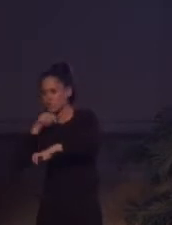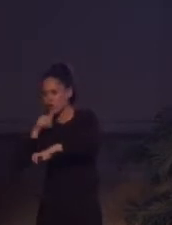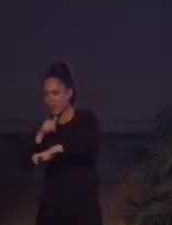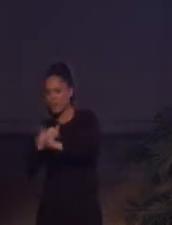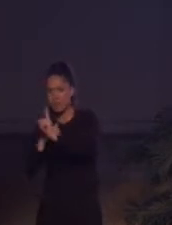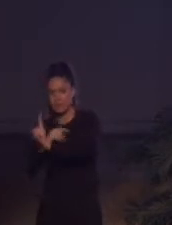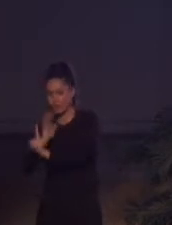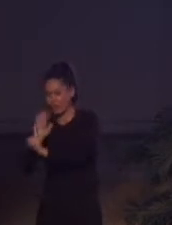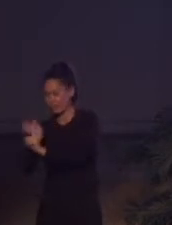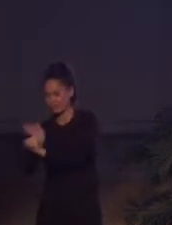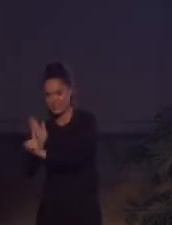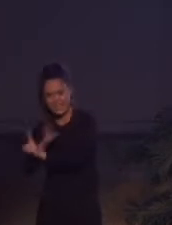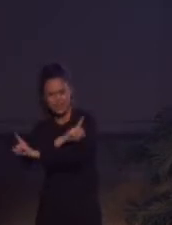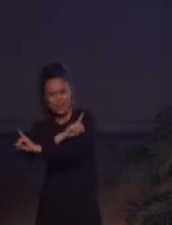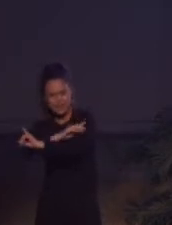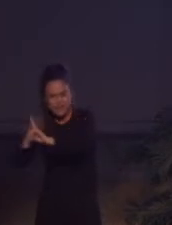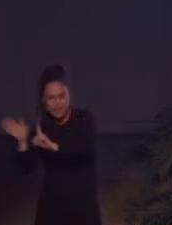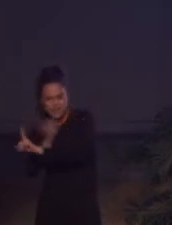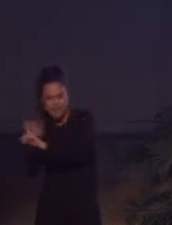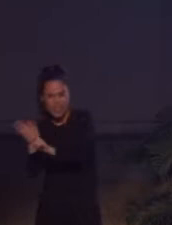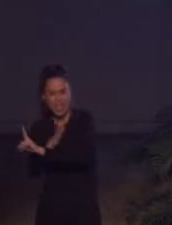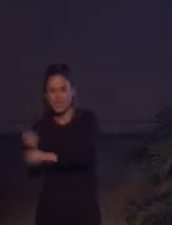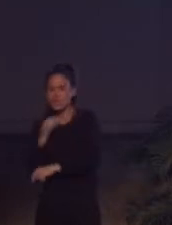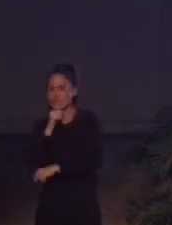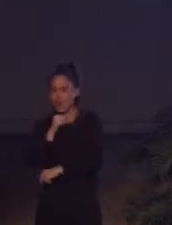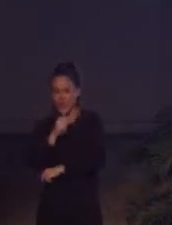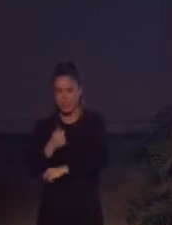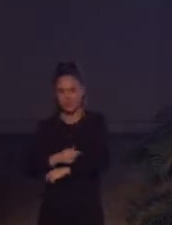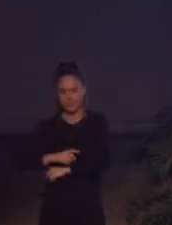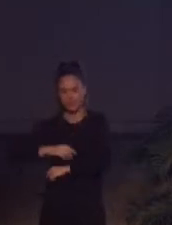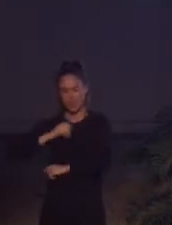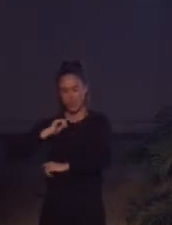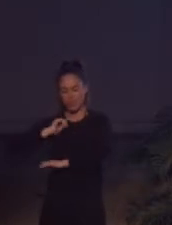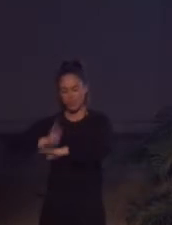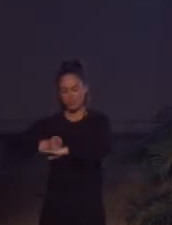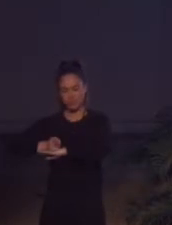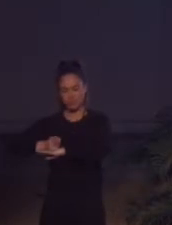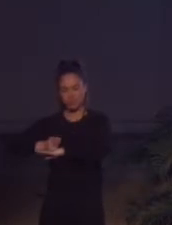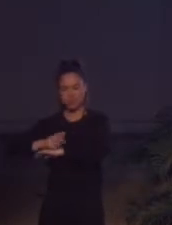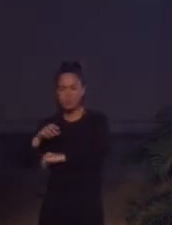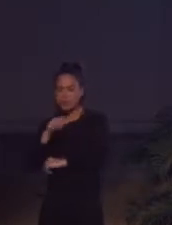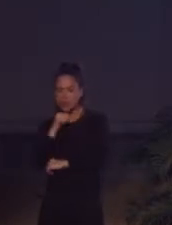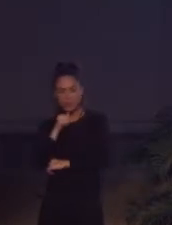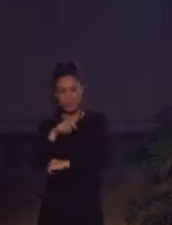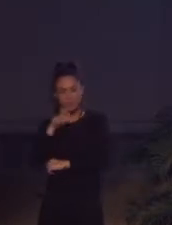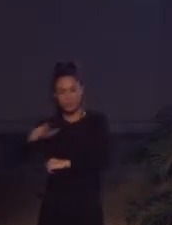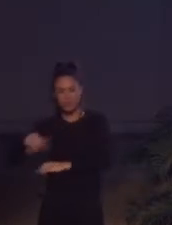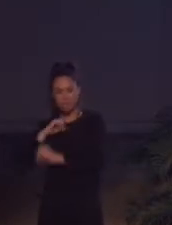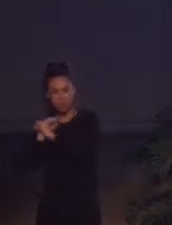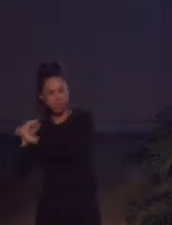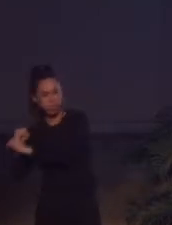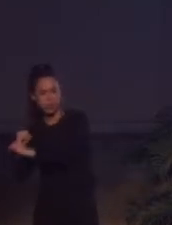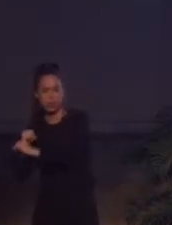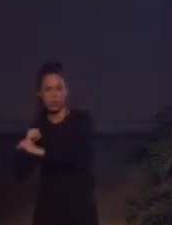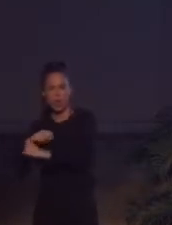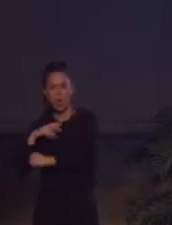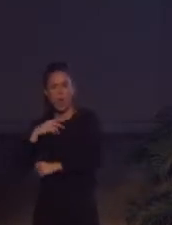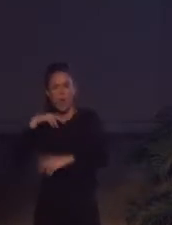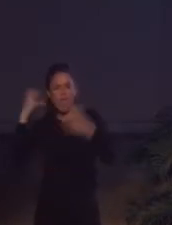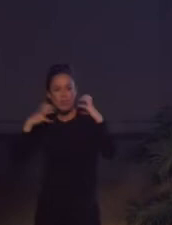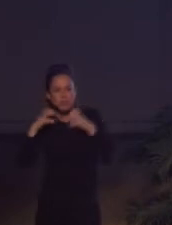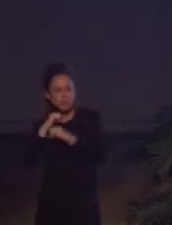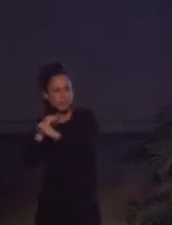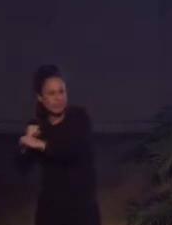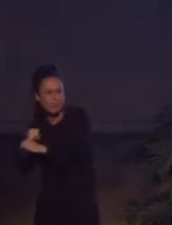ez? Eta hori beste zentzu askotan ematen da ere, ez? Eta orduan, eta gero azkenik, ba,